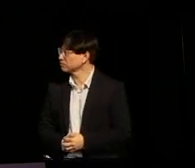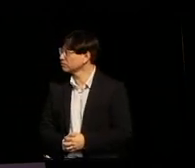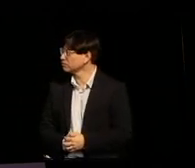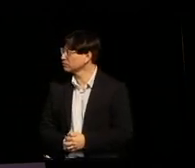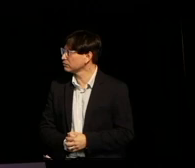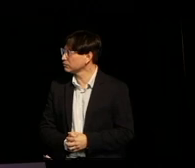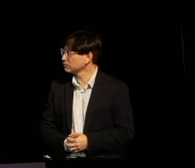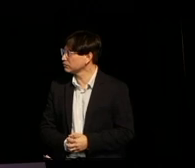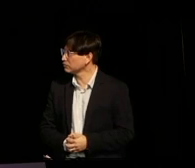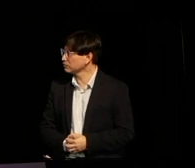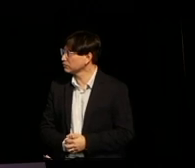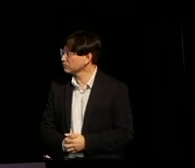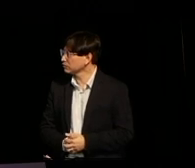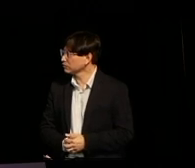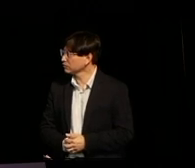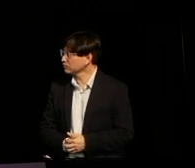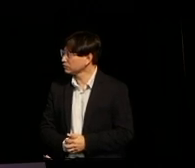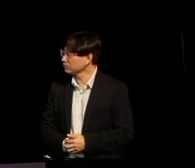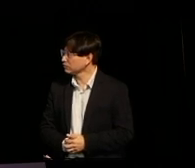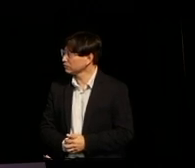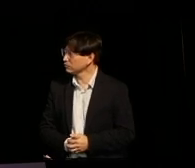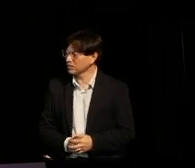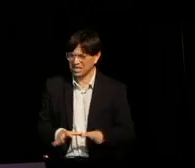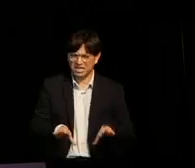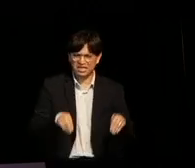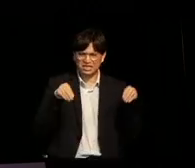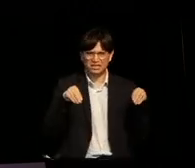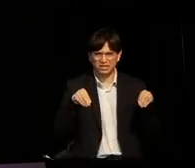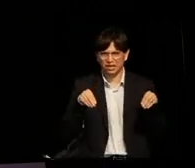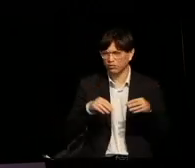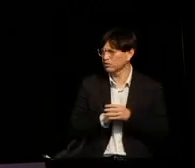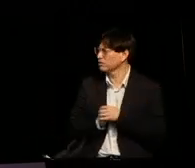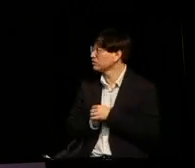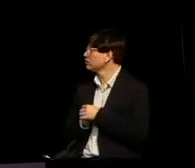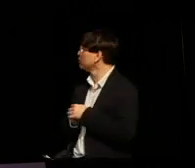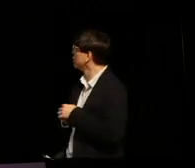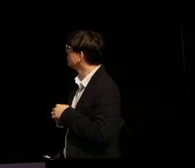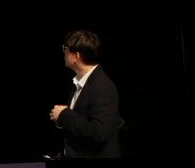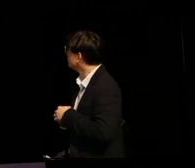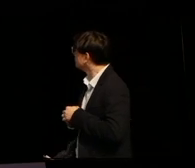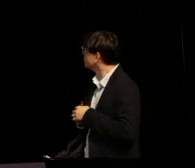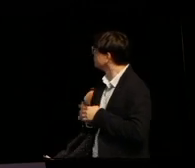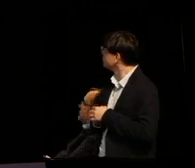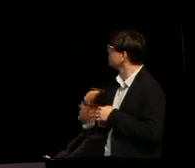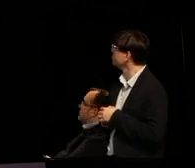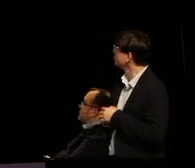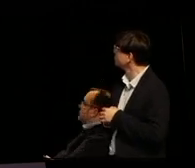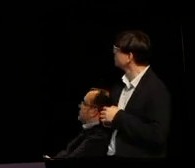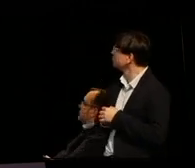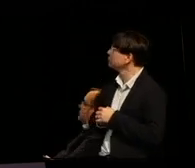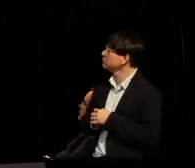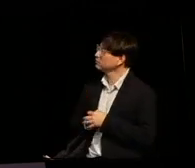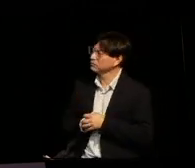autoformazione Dunque Partiamo dalla dall'inizio Anzitutto